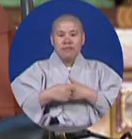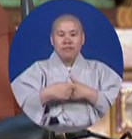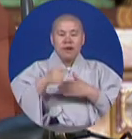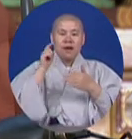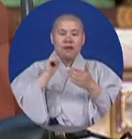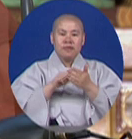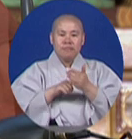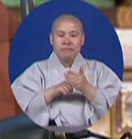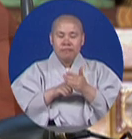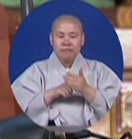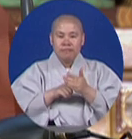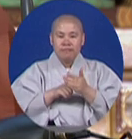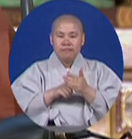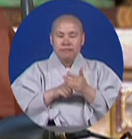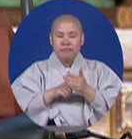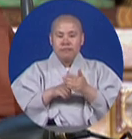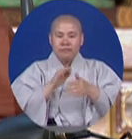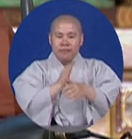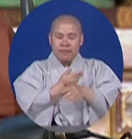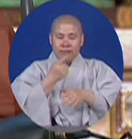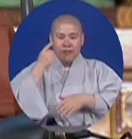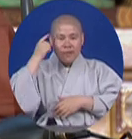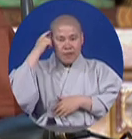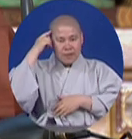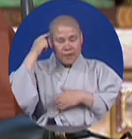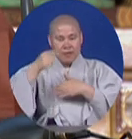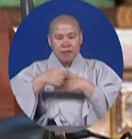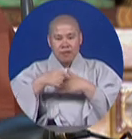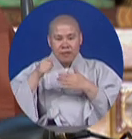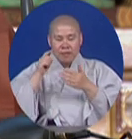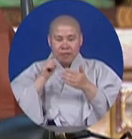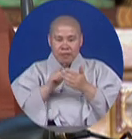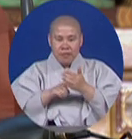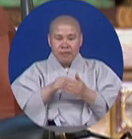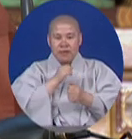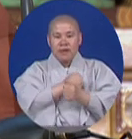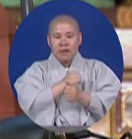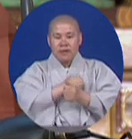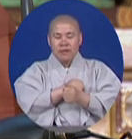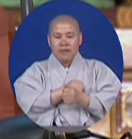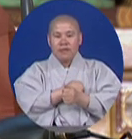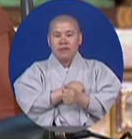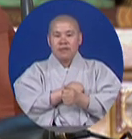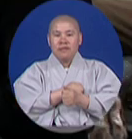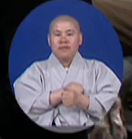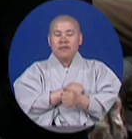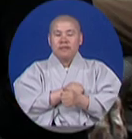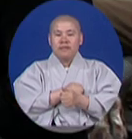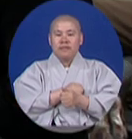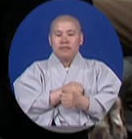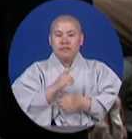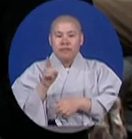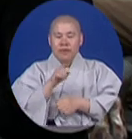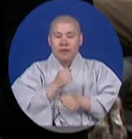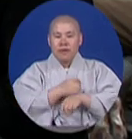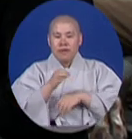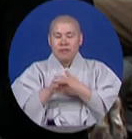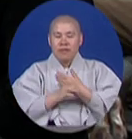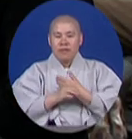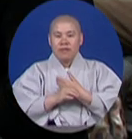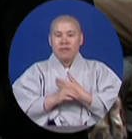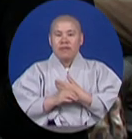마음을 그 망상심이라고 하는 것만을 마음이라고 하는 것은 이제 어디서 왔느냐? 호련히 한